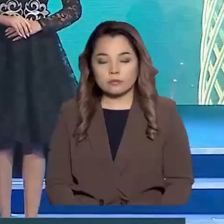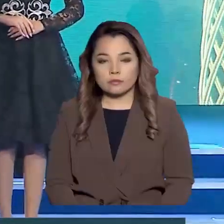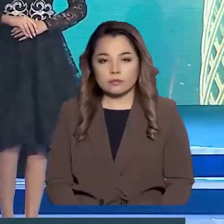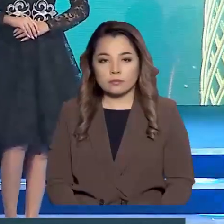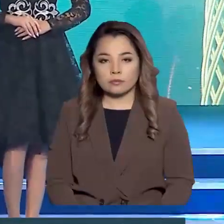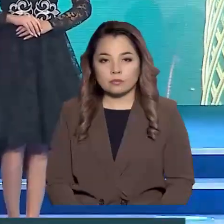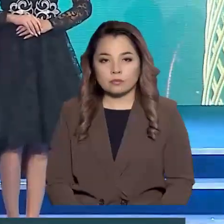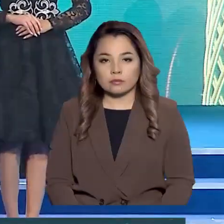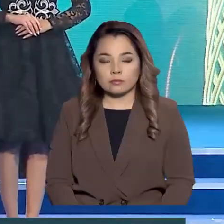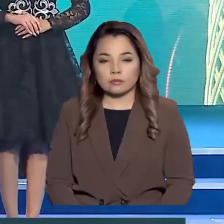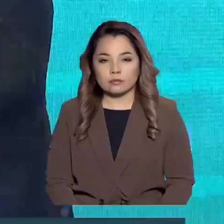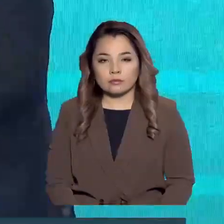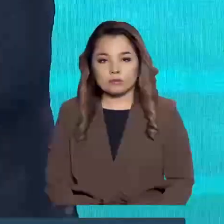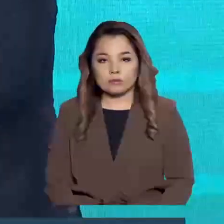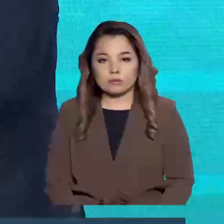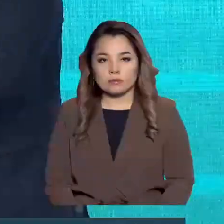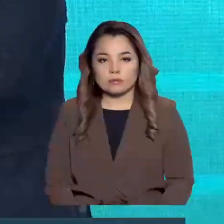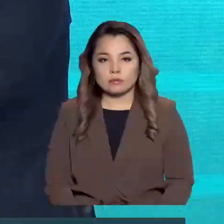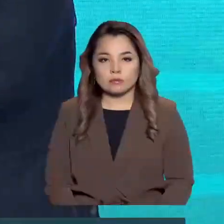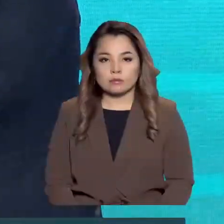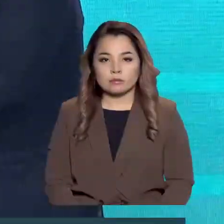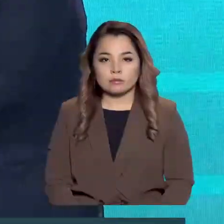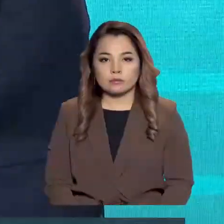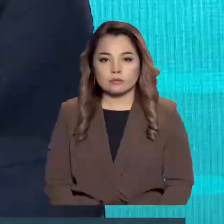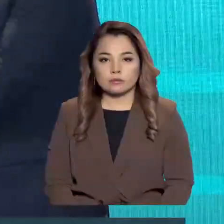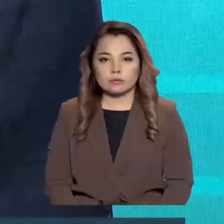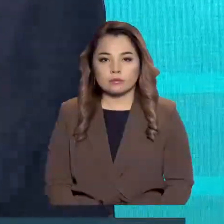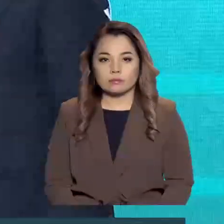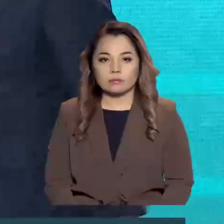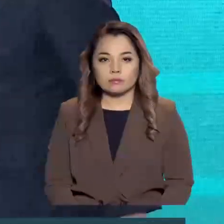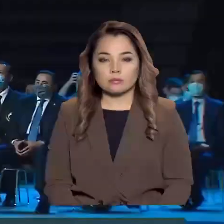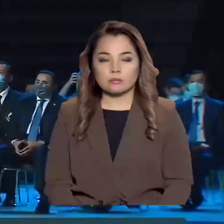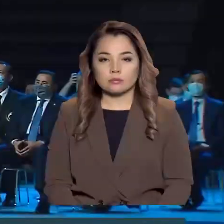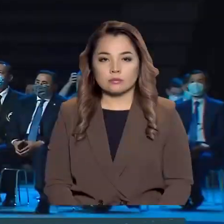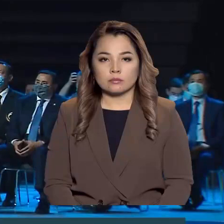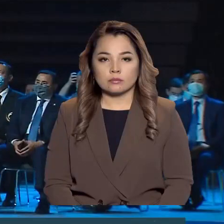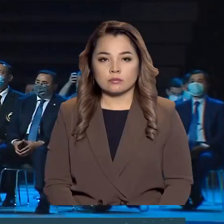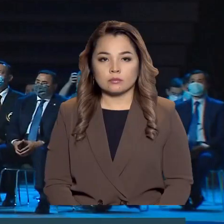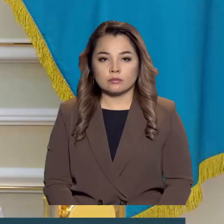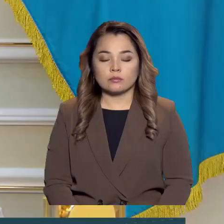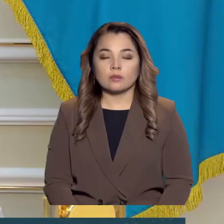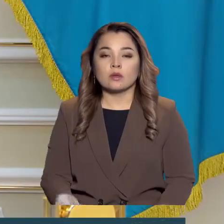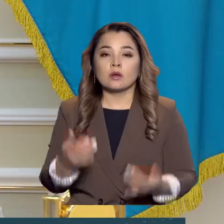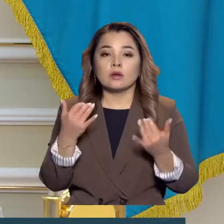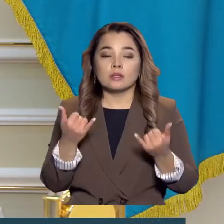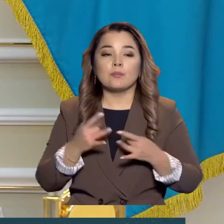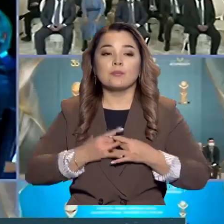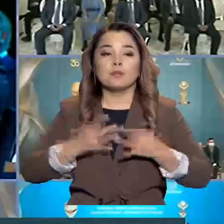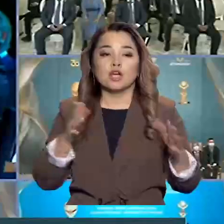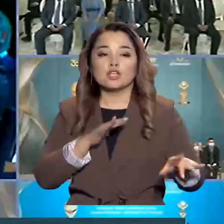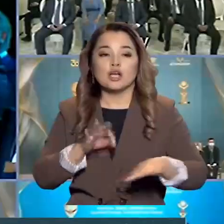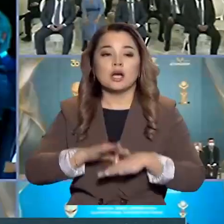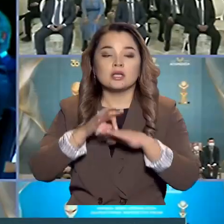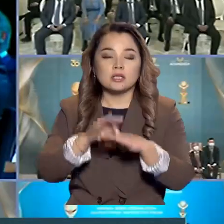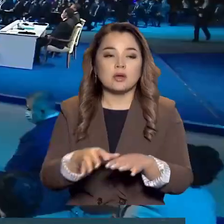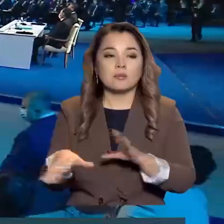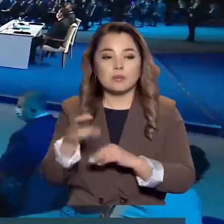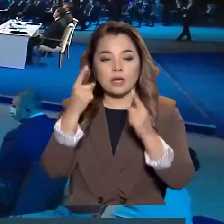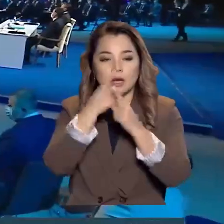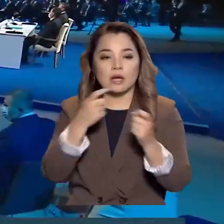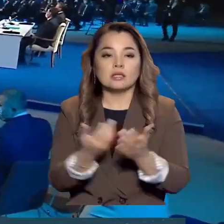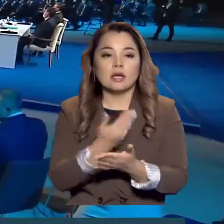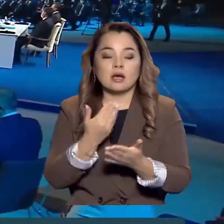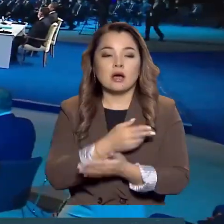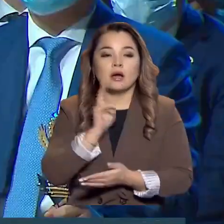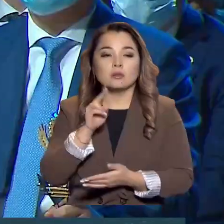Парыз арнайы сыйлығының кезекті иегері Аслан шаруа қожалығы. Дегенмен мерекелік шарада түйткілдер де айтылды.